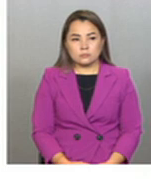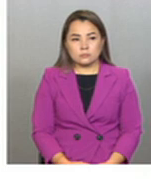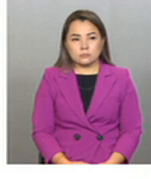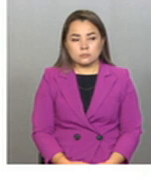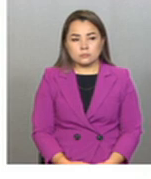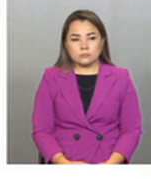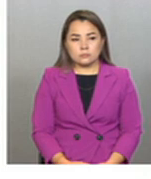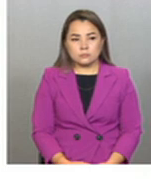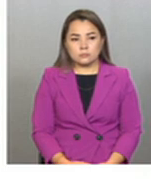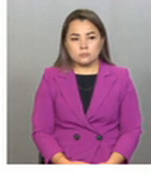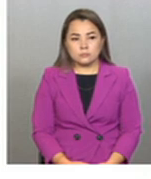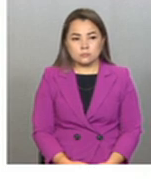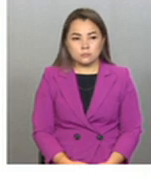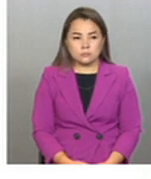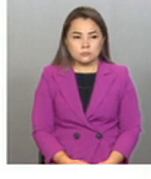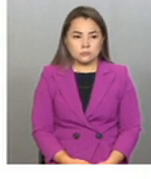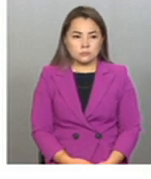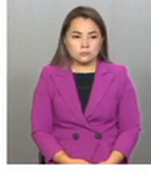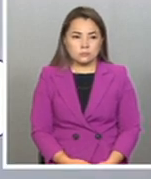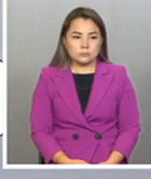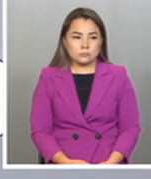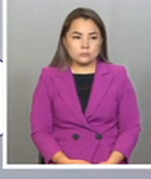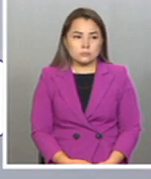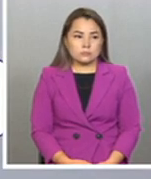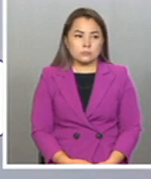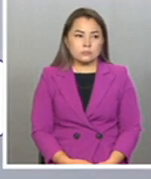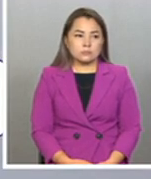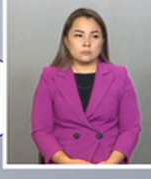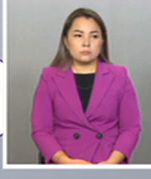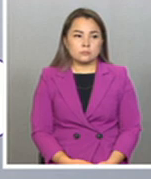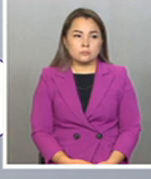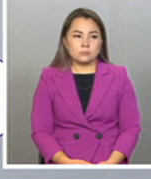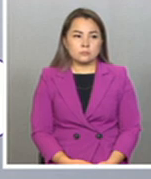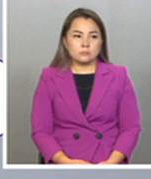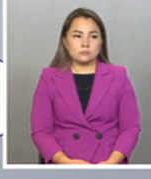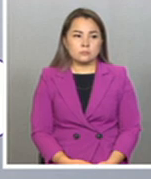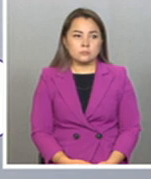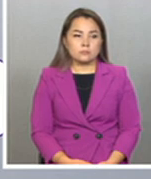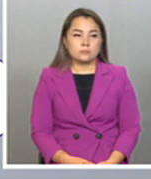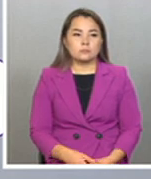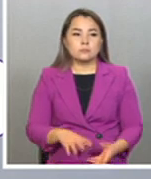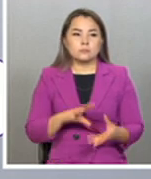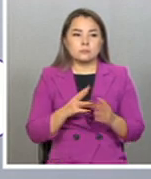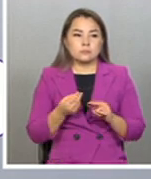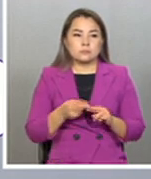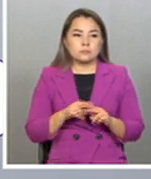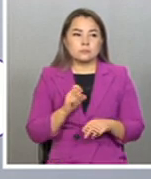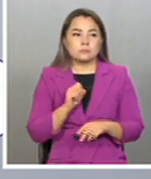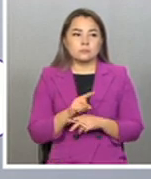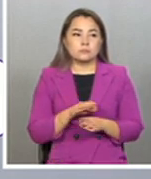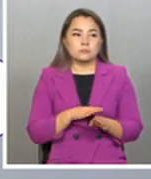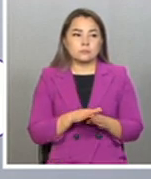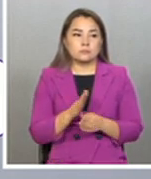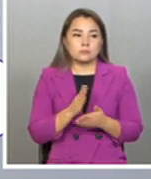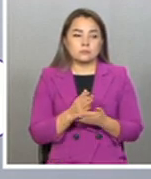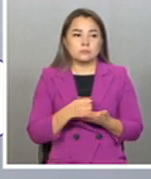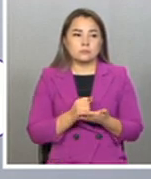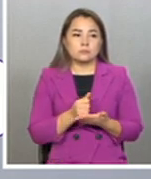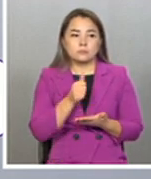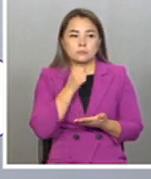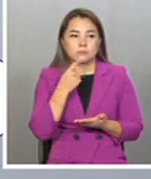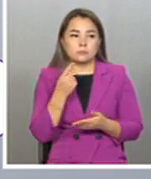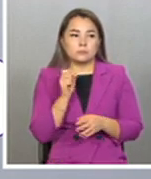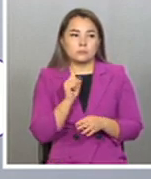сутек бөлінді. Бүгінгі тақырыбымызды қорытындылау мақсатында тапсырмалар орындайық. Бірінші